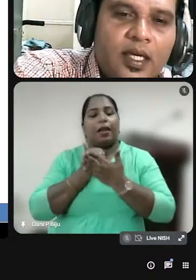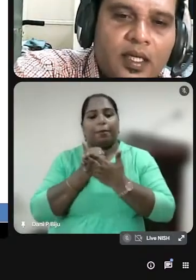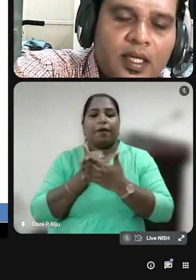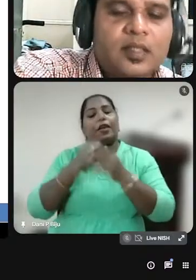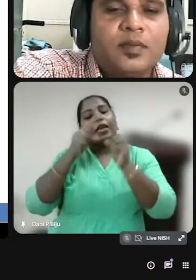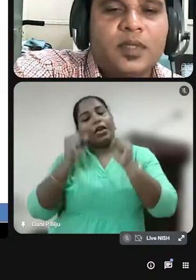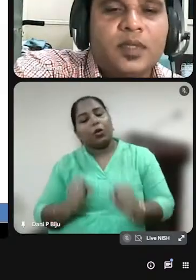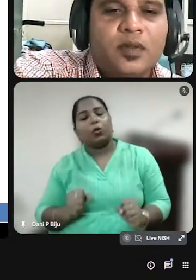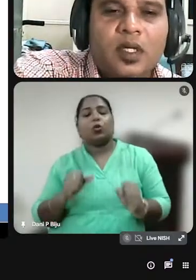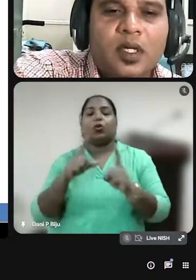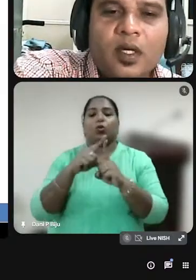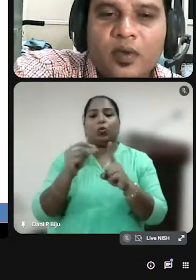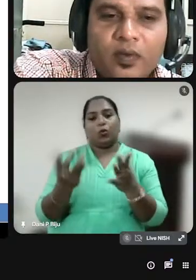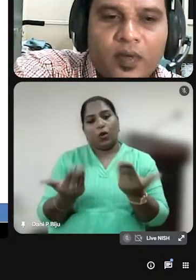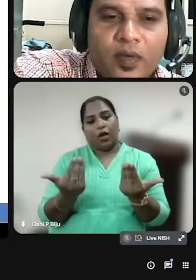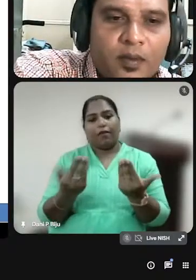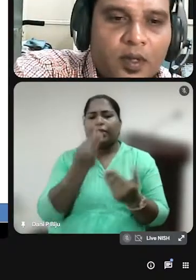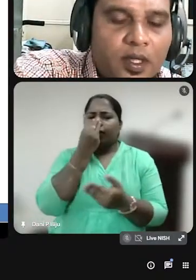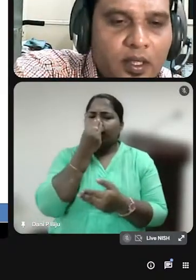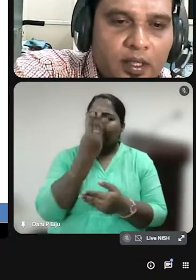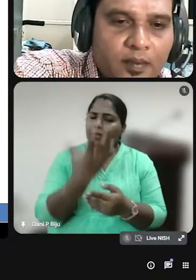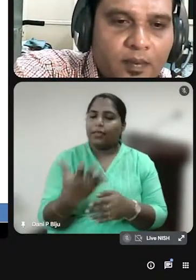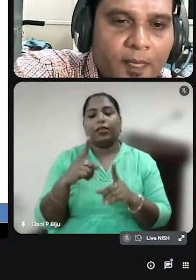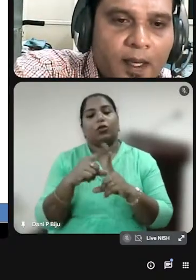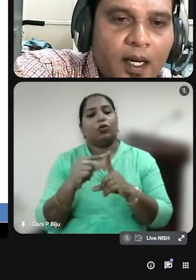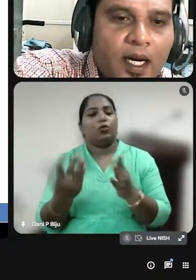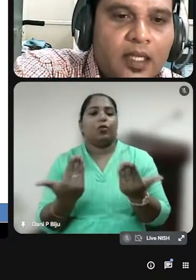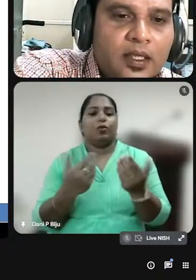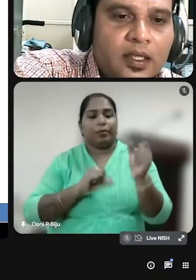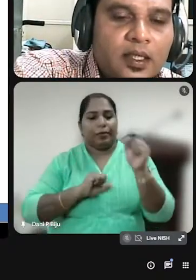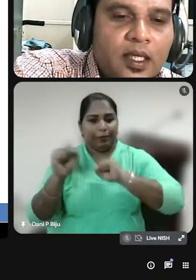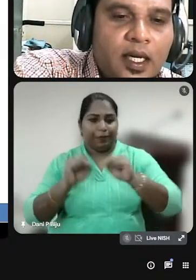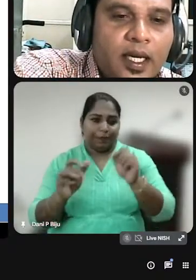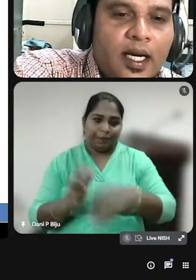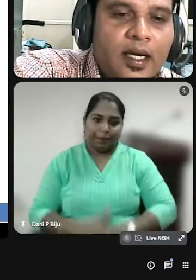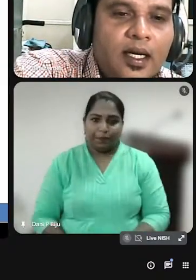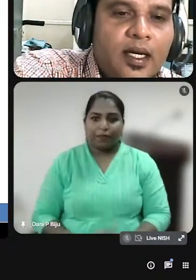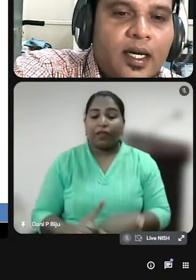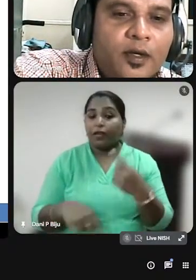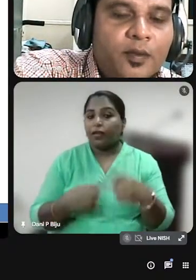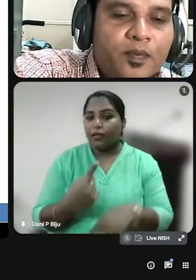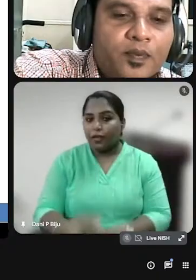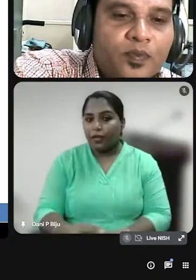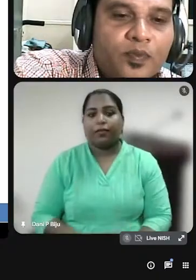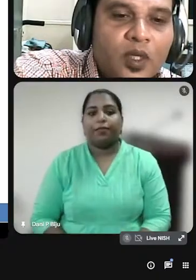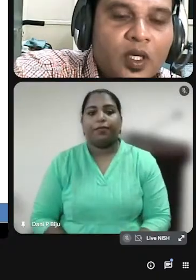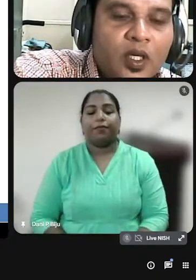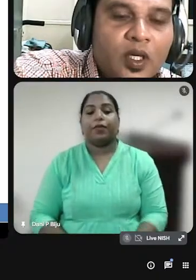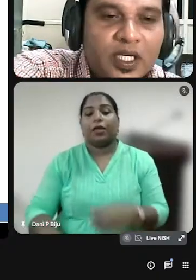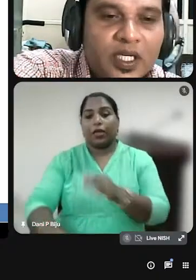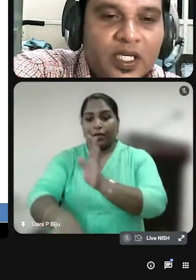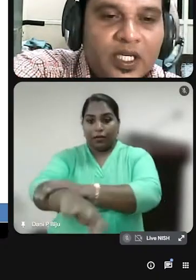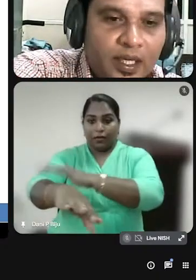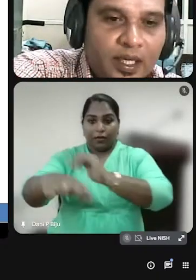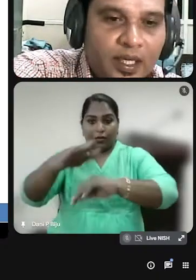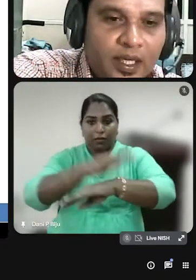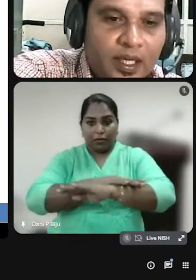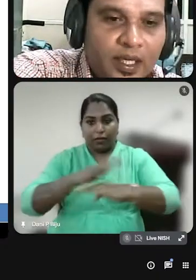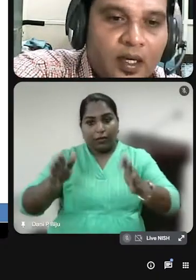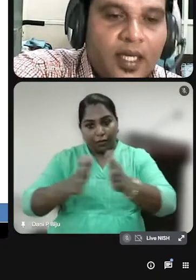വളരെ അനായാസം ചെയ്യാവുന്ന ഒരു വ്യായാമമാണ് ഇത്. അടുത്തത്, രണ്ട് കൈയും വിരിച്ചു